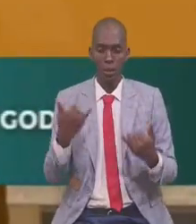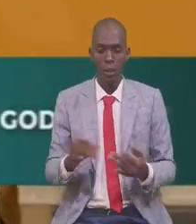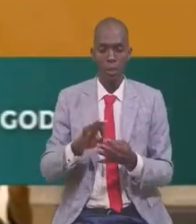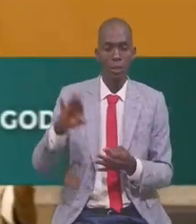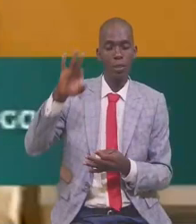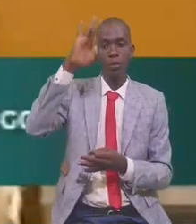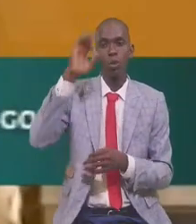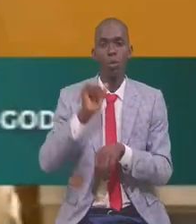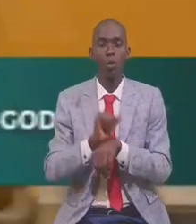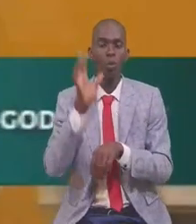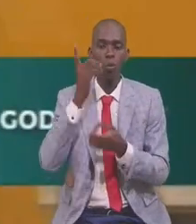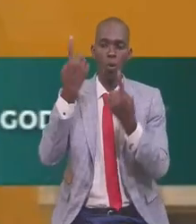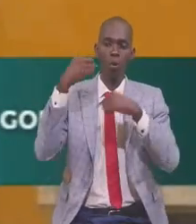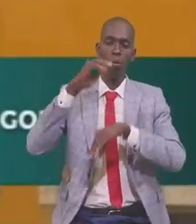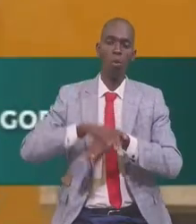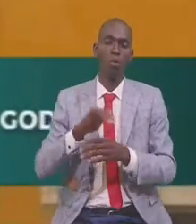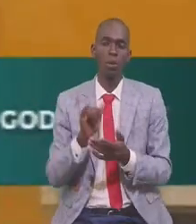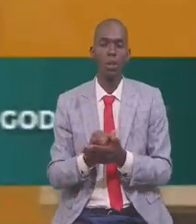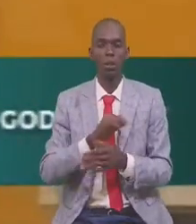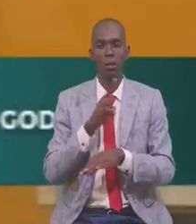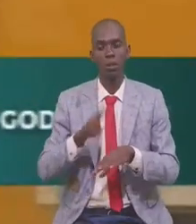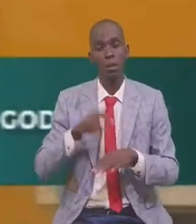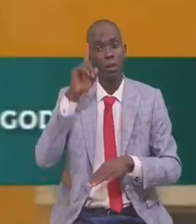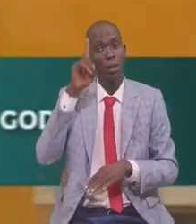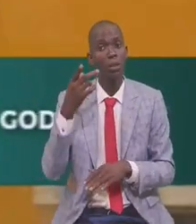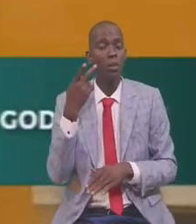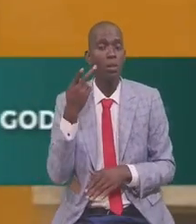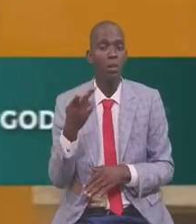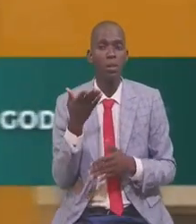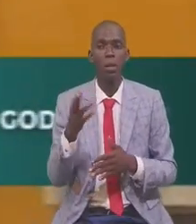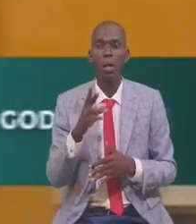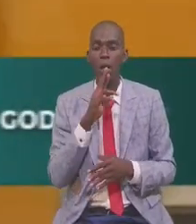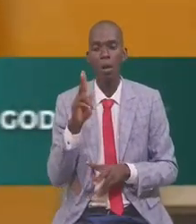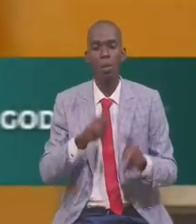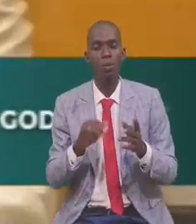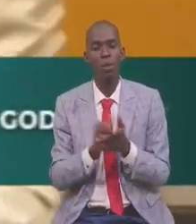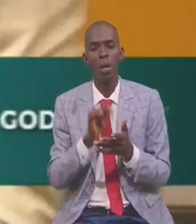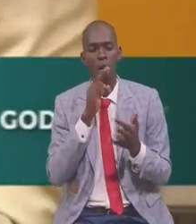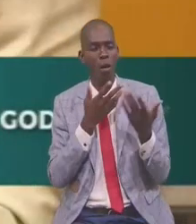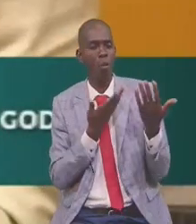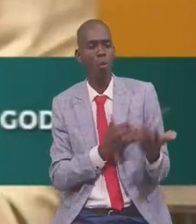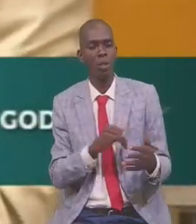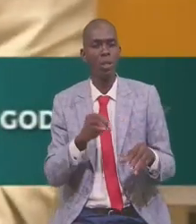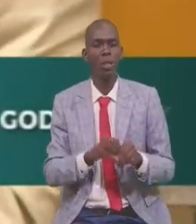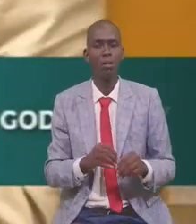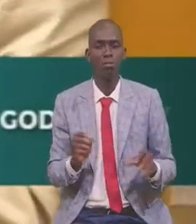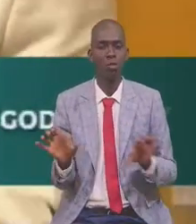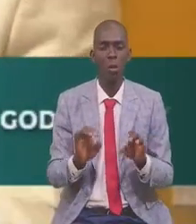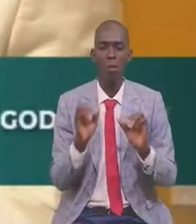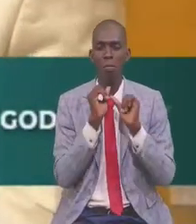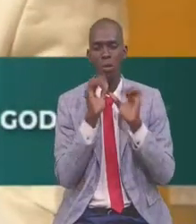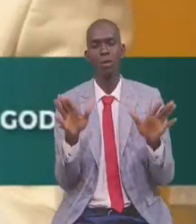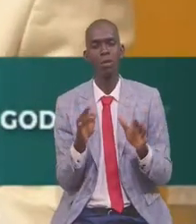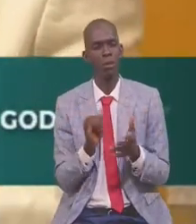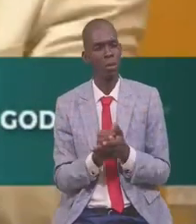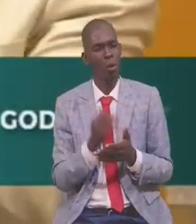le rôle spirituel, la partie spirituelle est venue. Il y a des gens qui attendent dans l'oisiveté. Pourquoi est-ce que tu ne fais rien? Oh, j'attends l'appel de